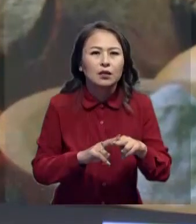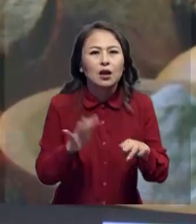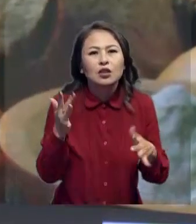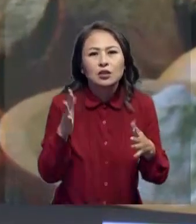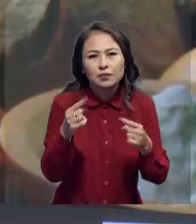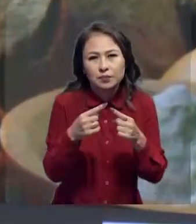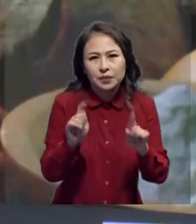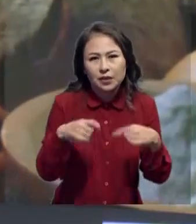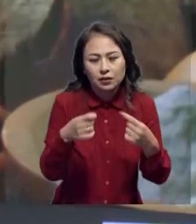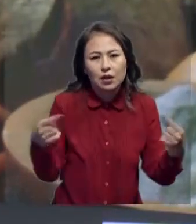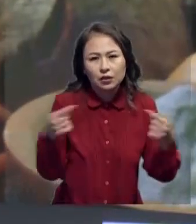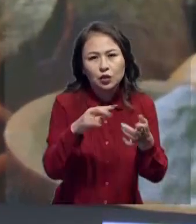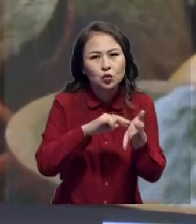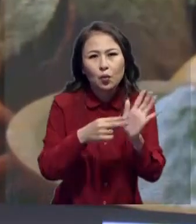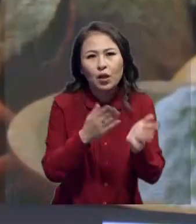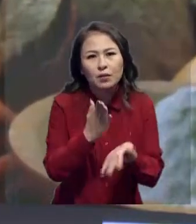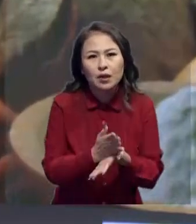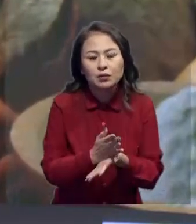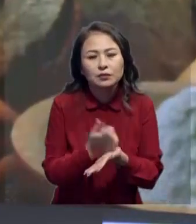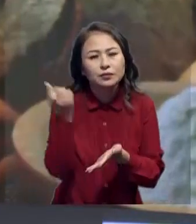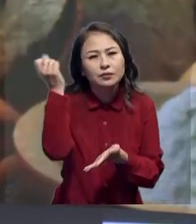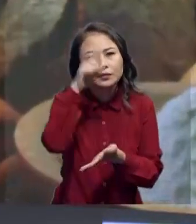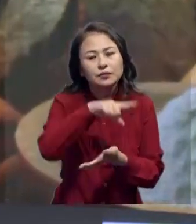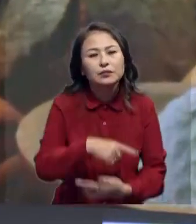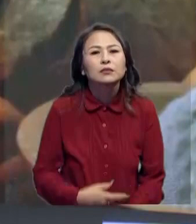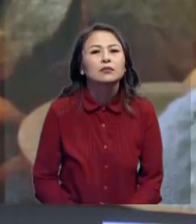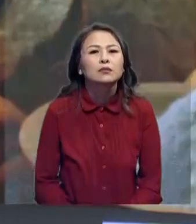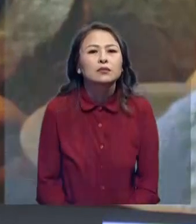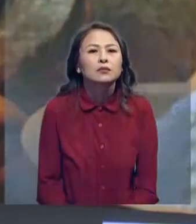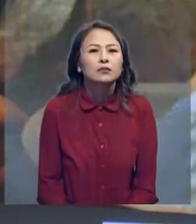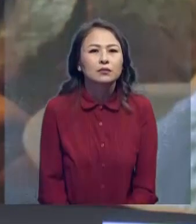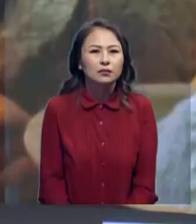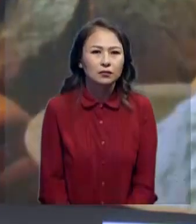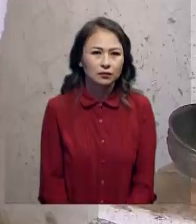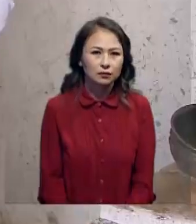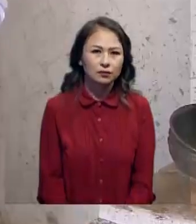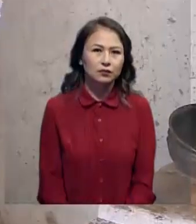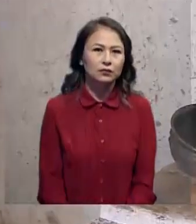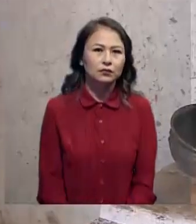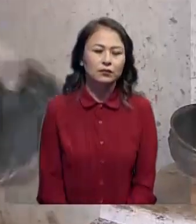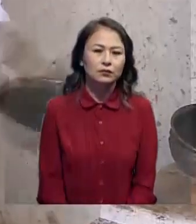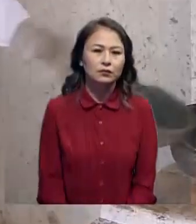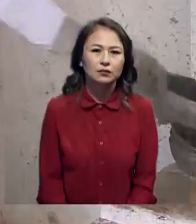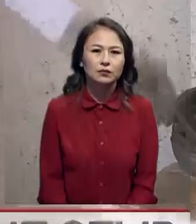енді қаншасына беріледі, қандай жобалар бар? Оны тілшімізден білейік.